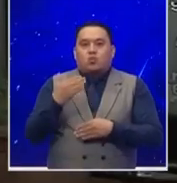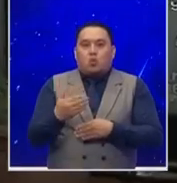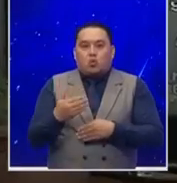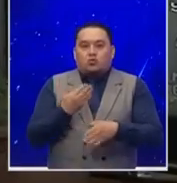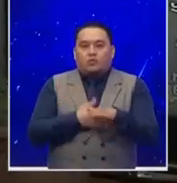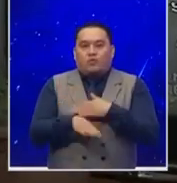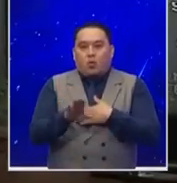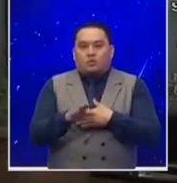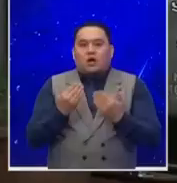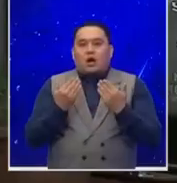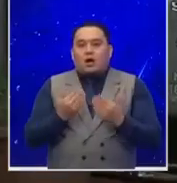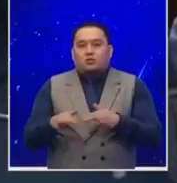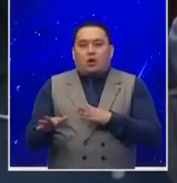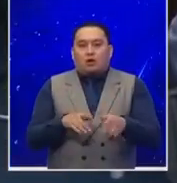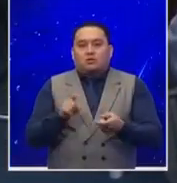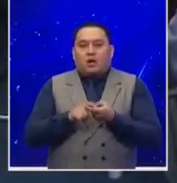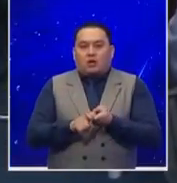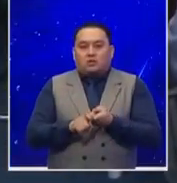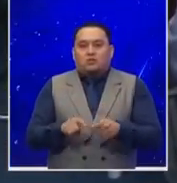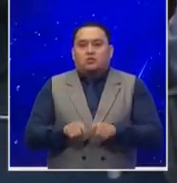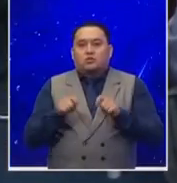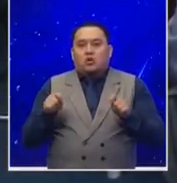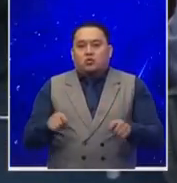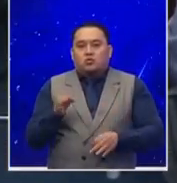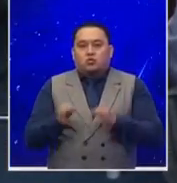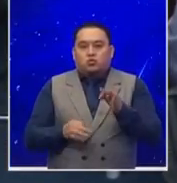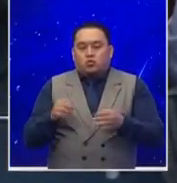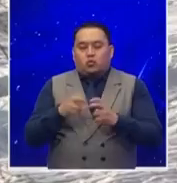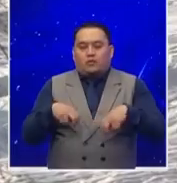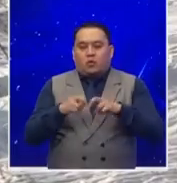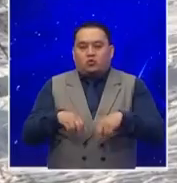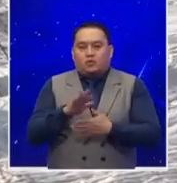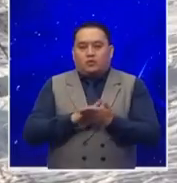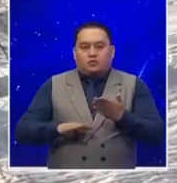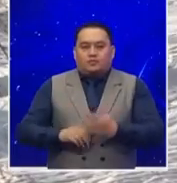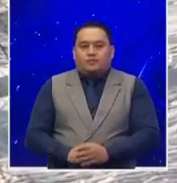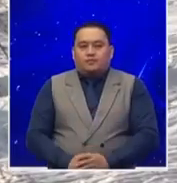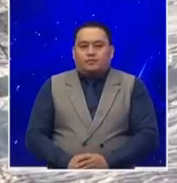бой тасалаған. Қазір осы іске қатысты іс қозғалды, сот алды, тергеу жүргізіліп жатыр.